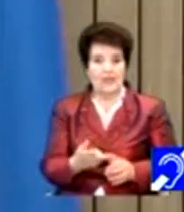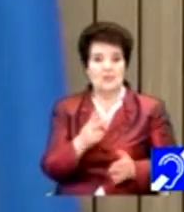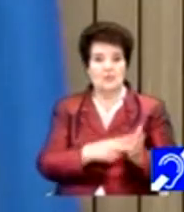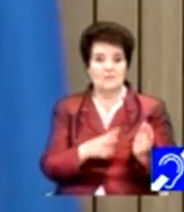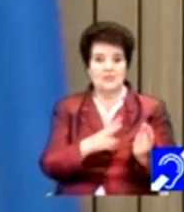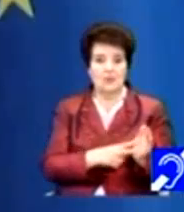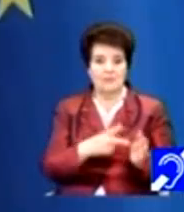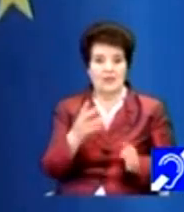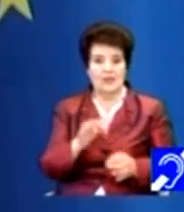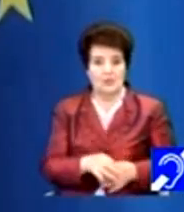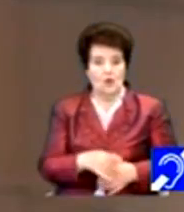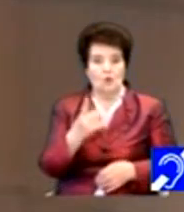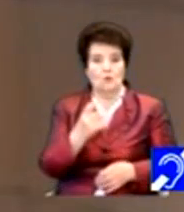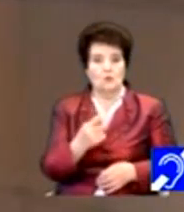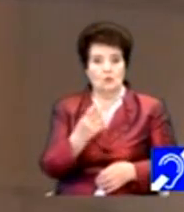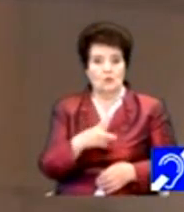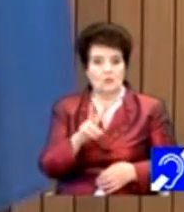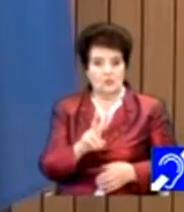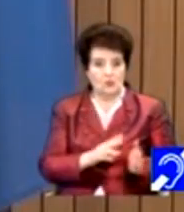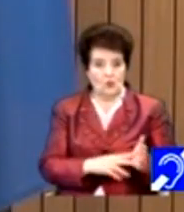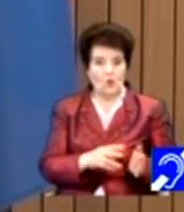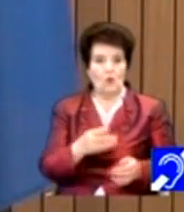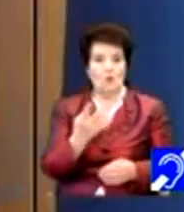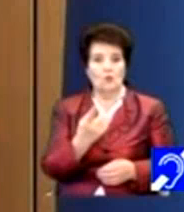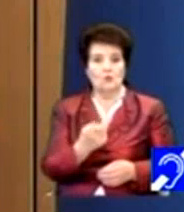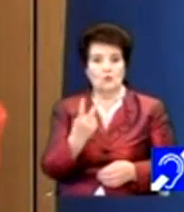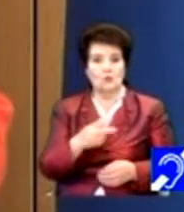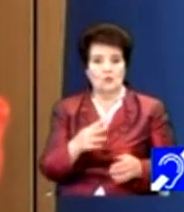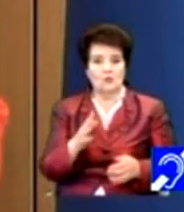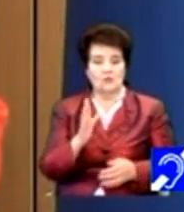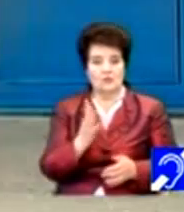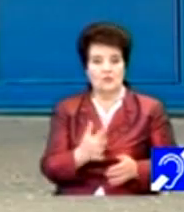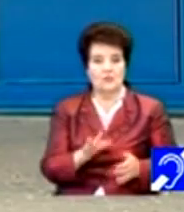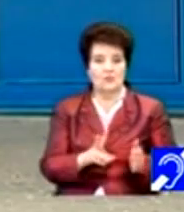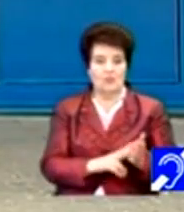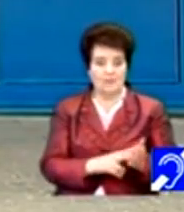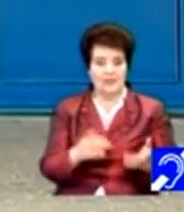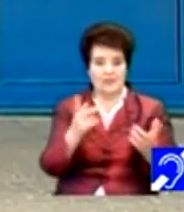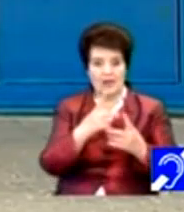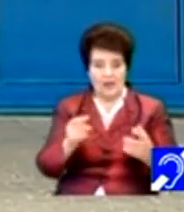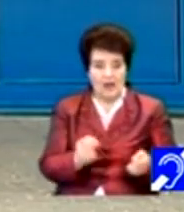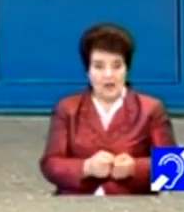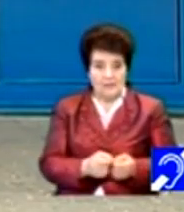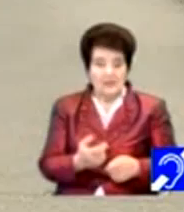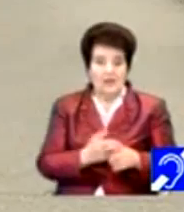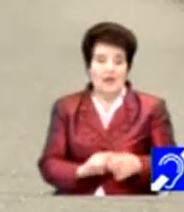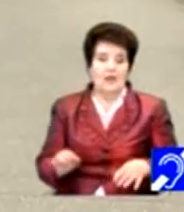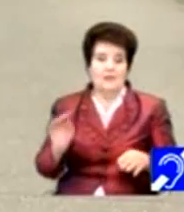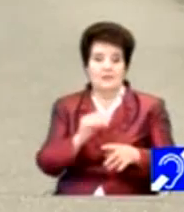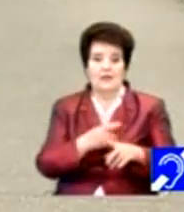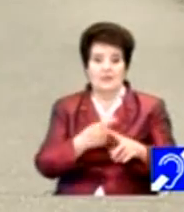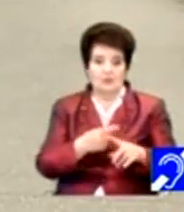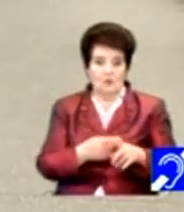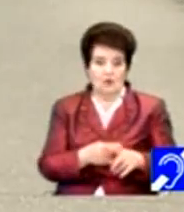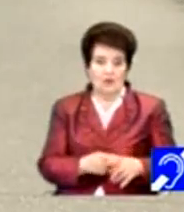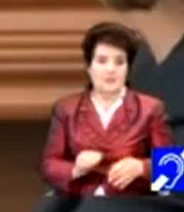76, 115, 123, 129, 127, 157. Declarații la care s-au mai adăugat și niște